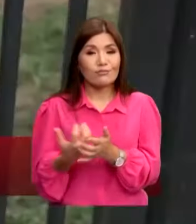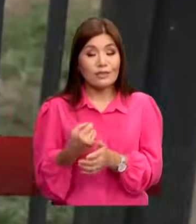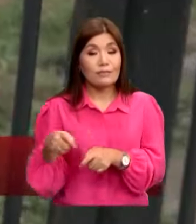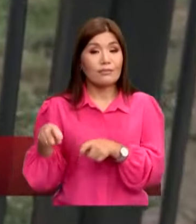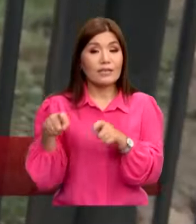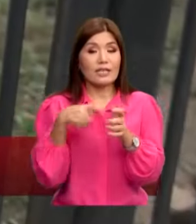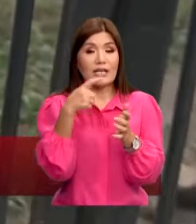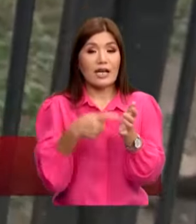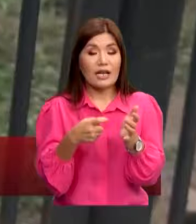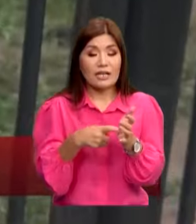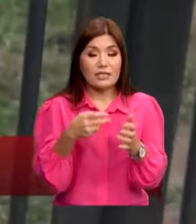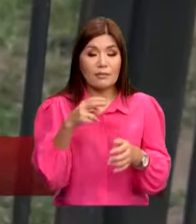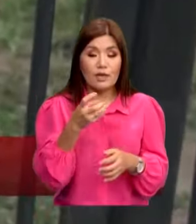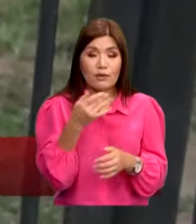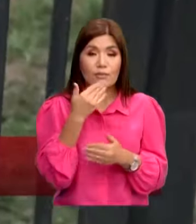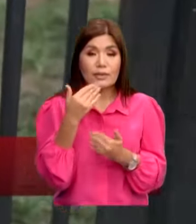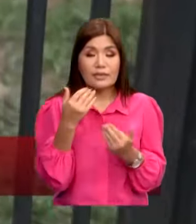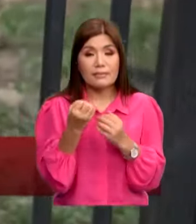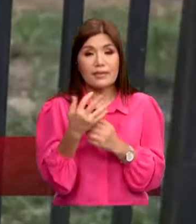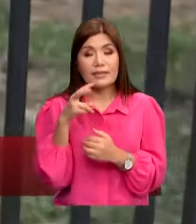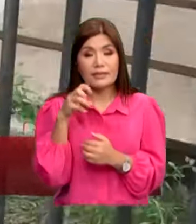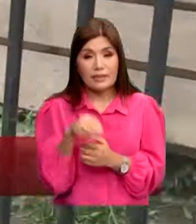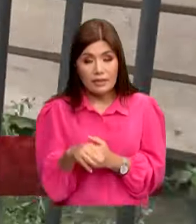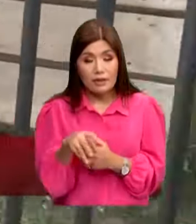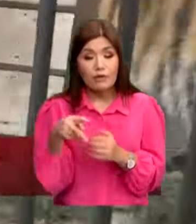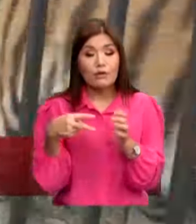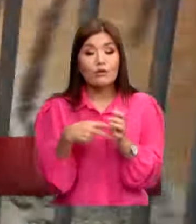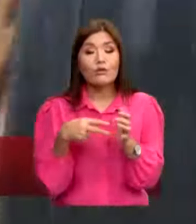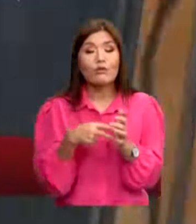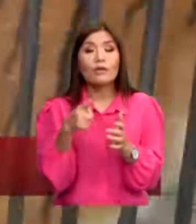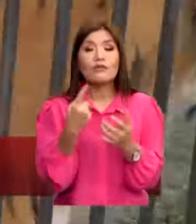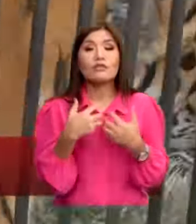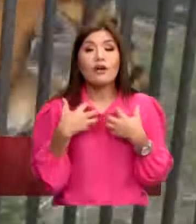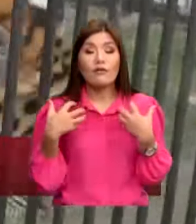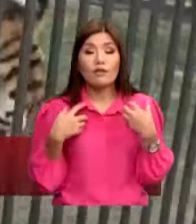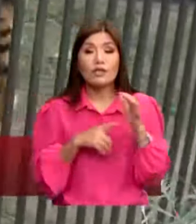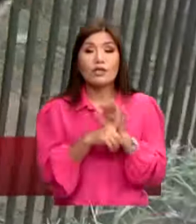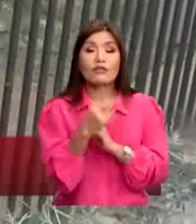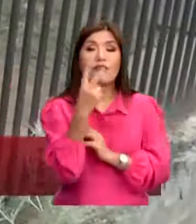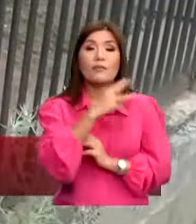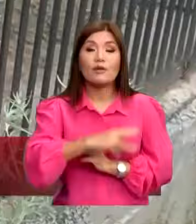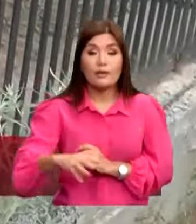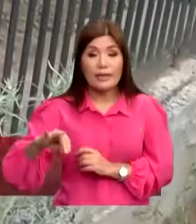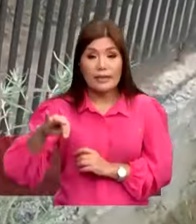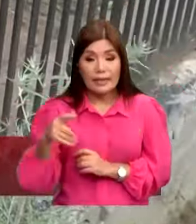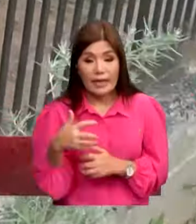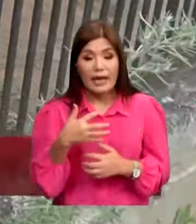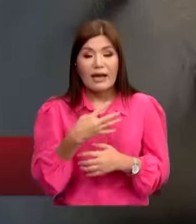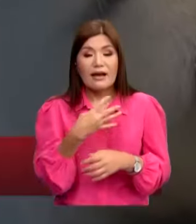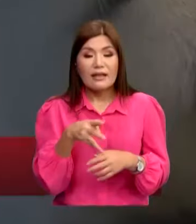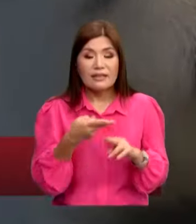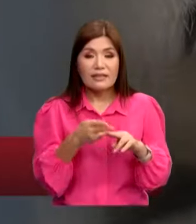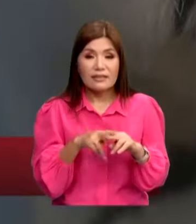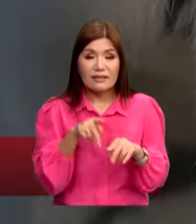в карагандинском питомнике за последние 15 лет. Стоимость одного животного начинается от 2 миллионов тенге полосатых